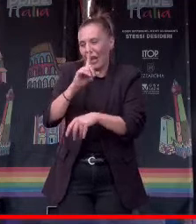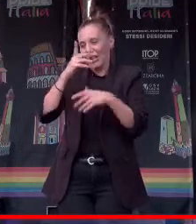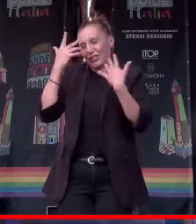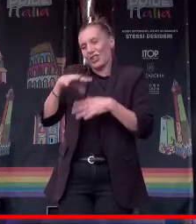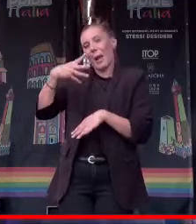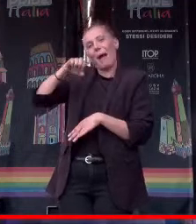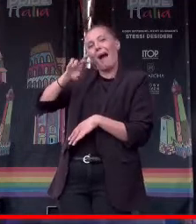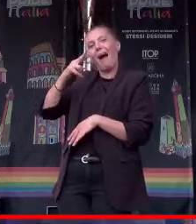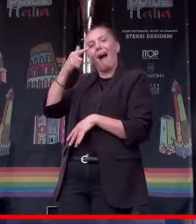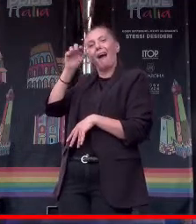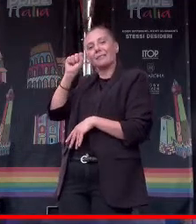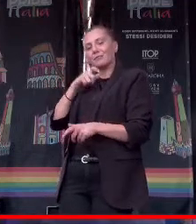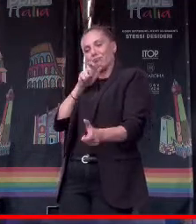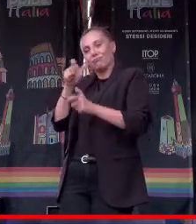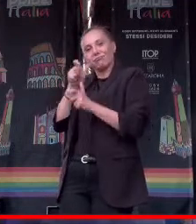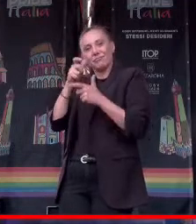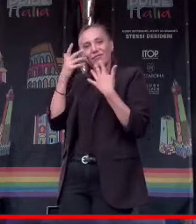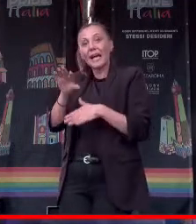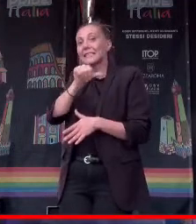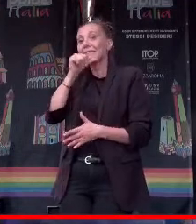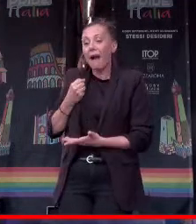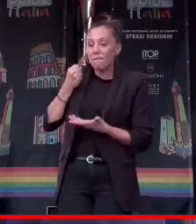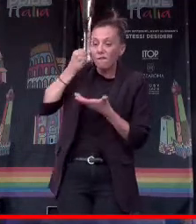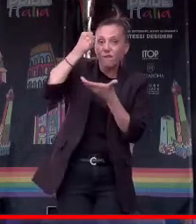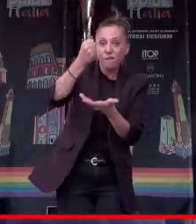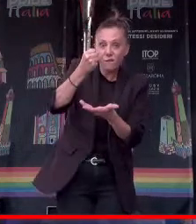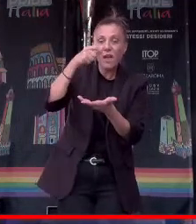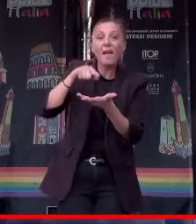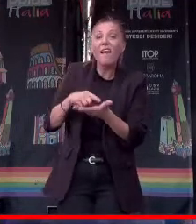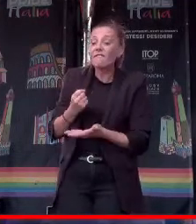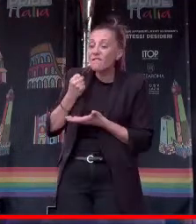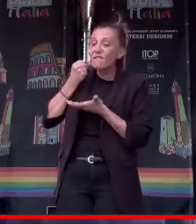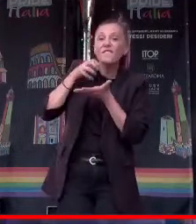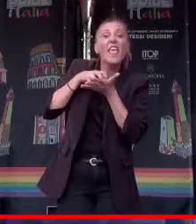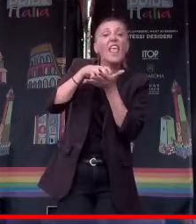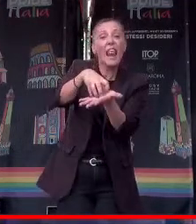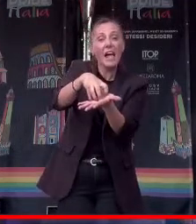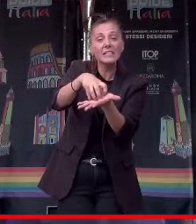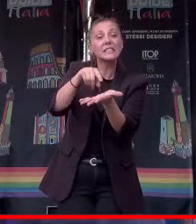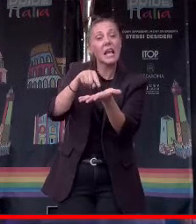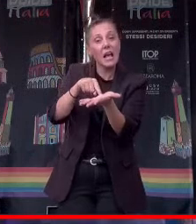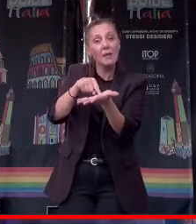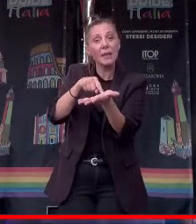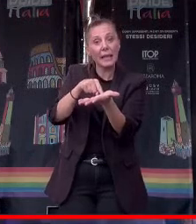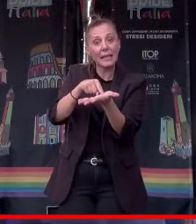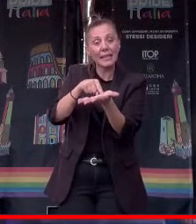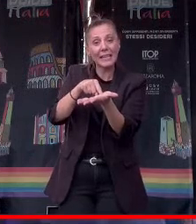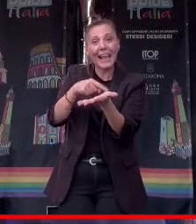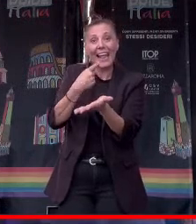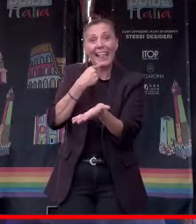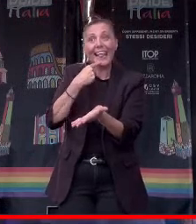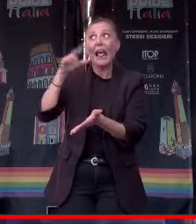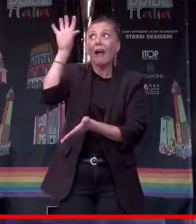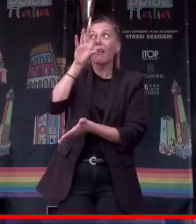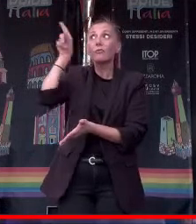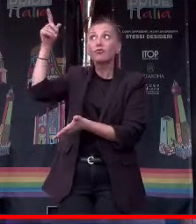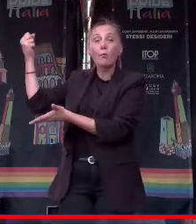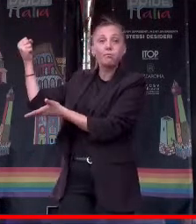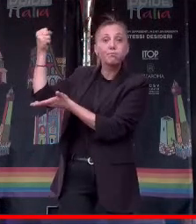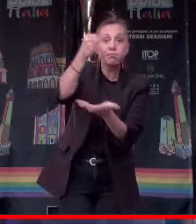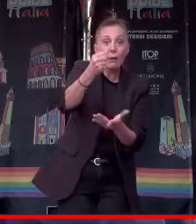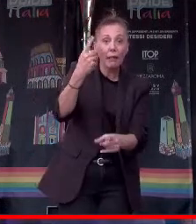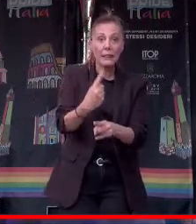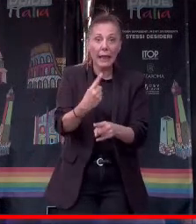Marta, fondamentalmente servono i fondi, servono i finanziamenti, e i finanziamenti li mette la Regione, e